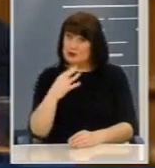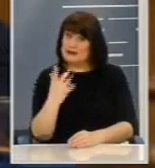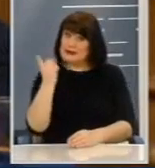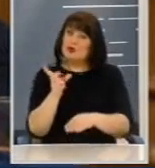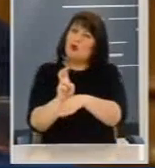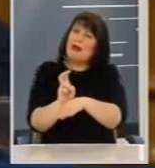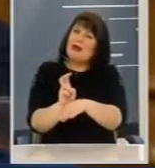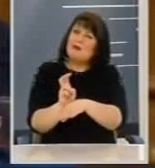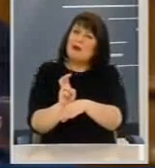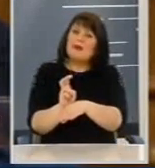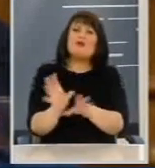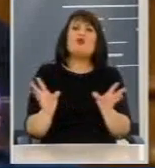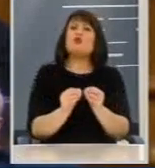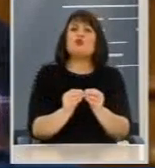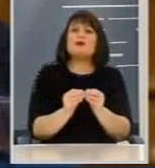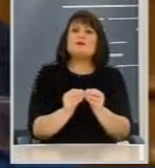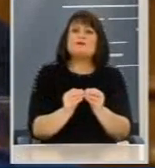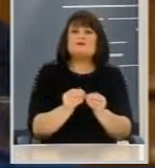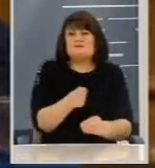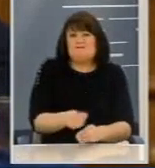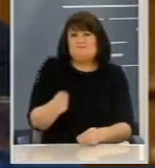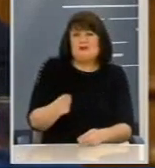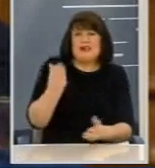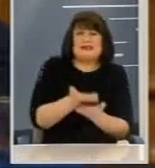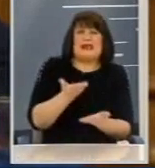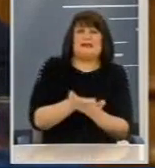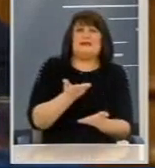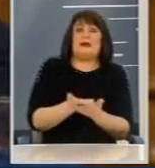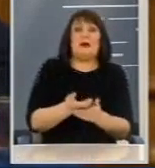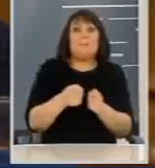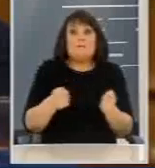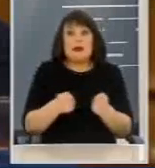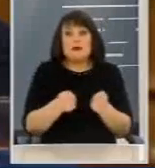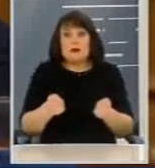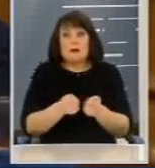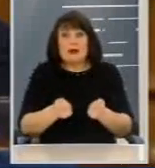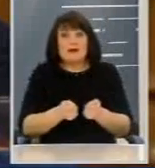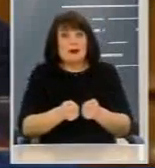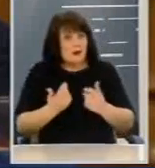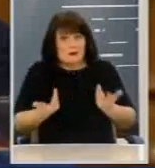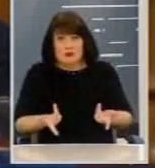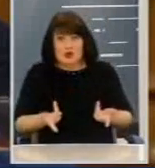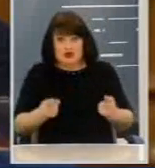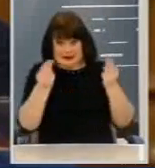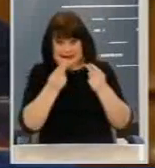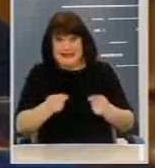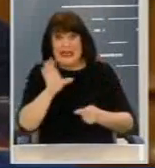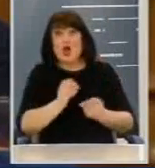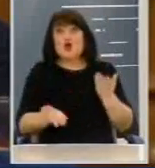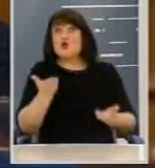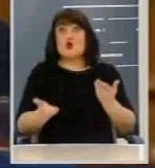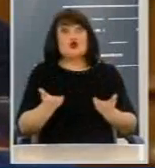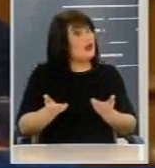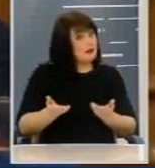γνωρίζετε πάρα πολύ καλά ότι έχει να κάνει με τις υπερβολικές απαιτήσεις για μέτρα τα οποία δεν τα δικαιολογούν ούτε τα στοιχεία της Eurostat, ούτε